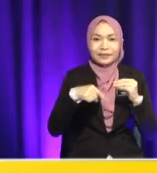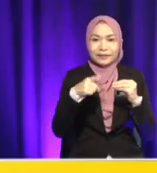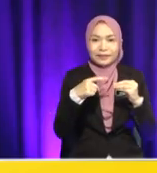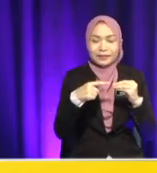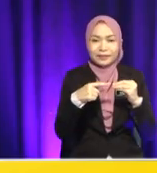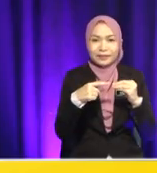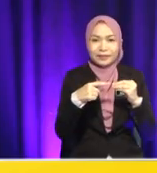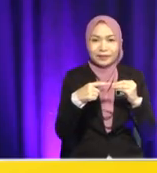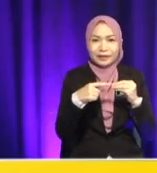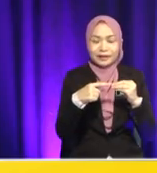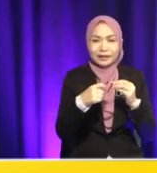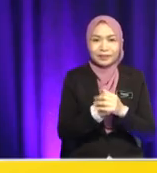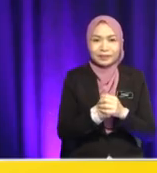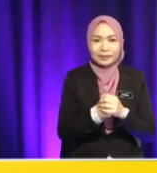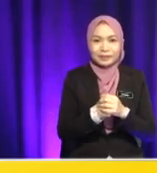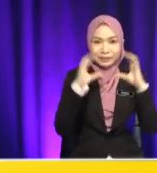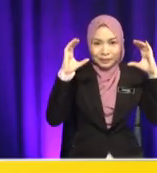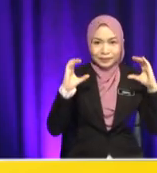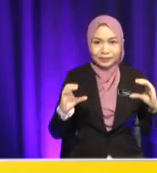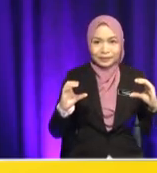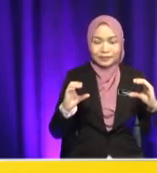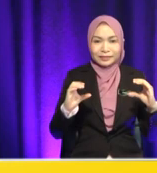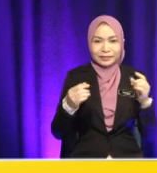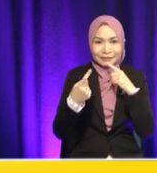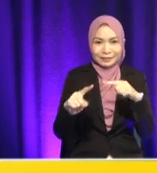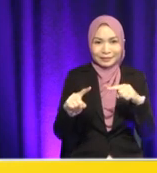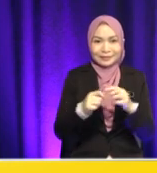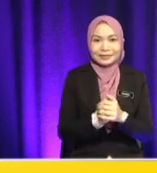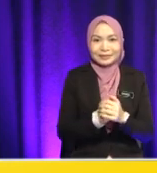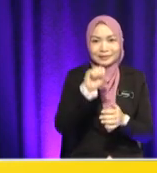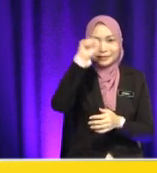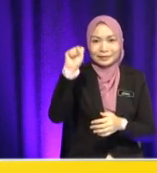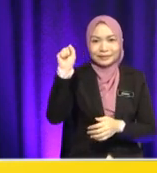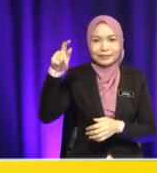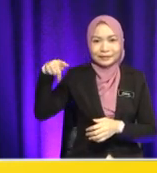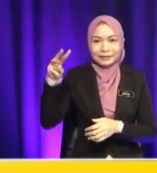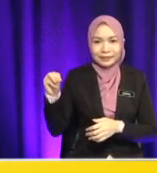pembedahan tentang pomade soal dan qsm khusus topik matematika